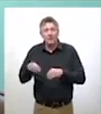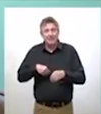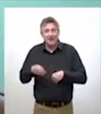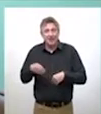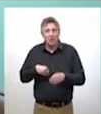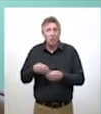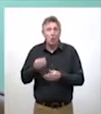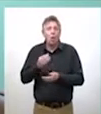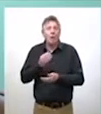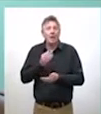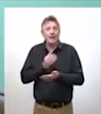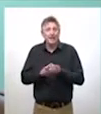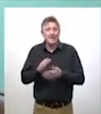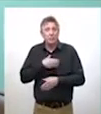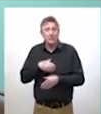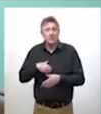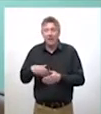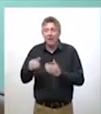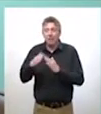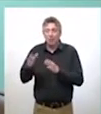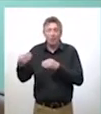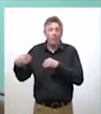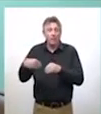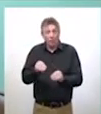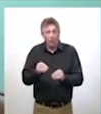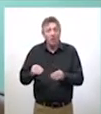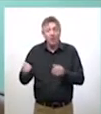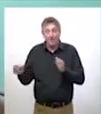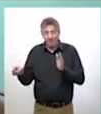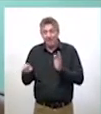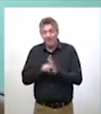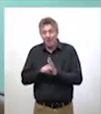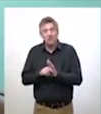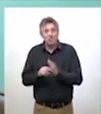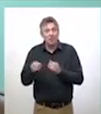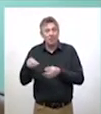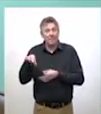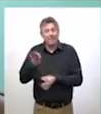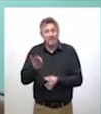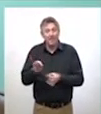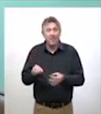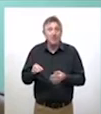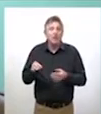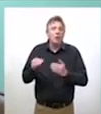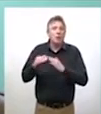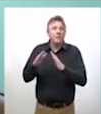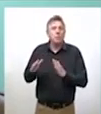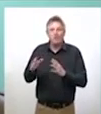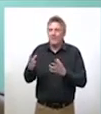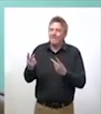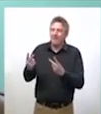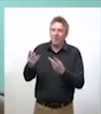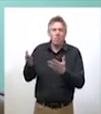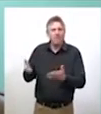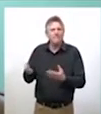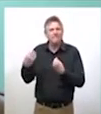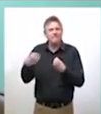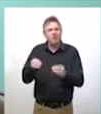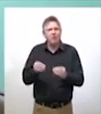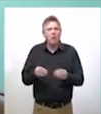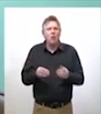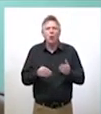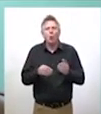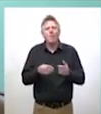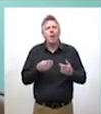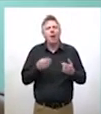Crédit municipal, puisque j'ai pas du tout parlé de celle-là. Mais bon, clairement, vendre des biens immobiliers, c'est pas trop dans le champ traditionnel